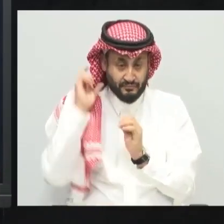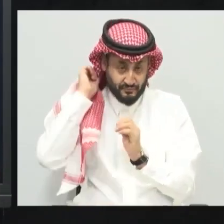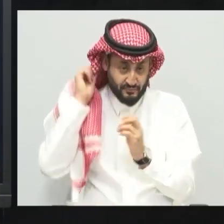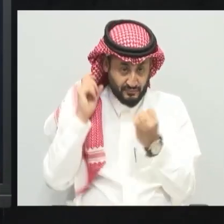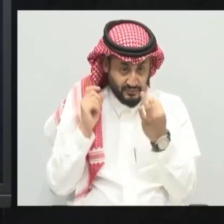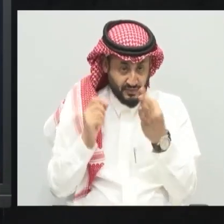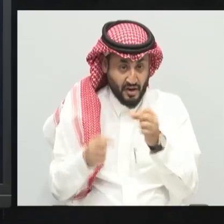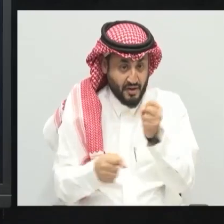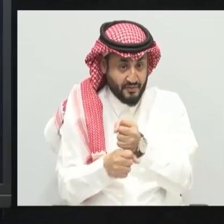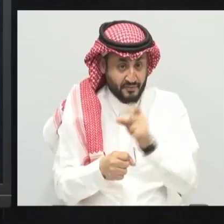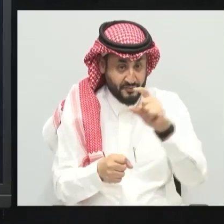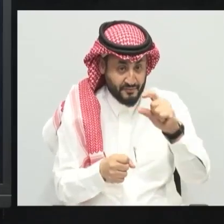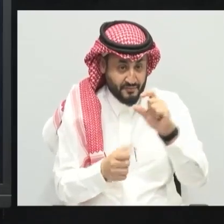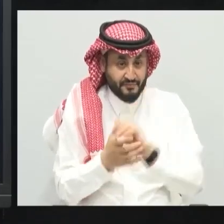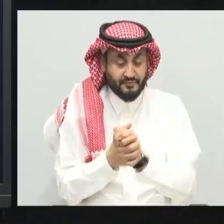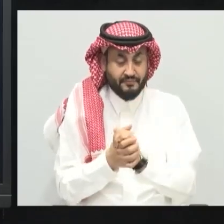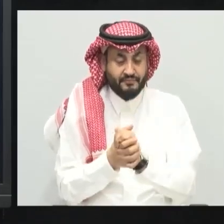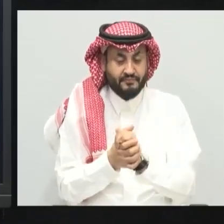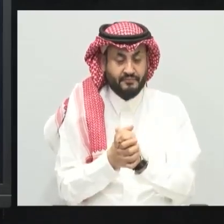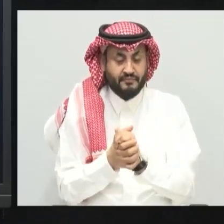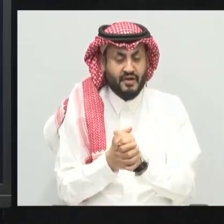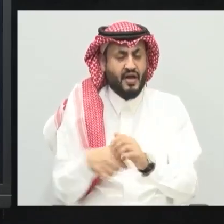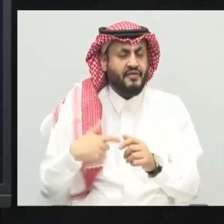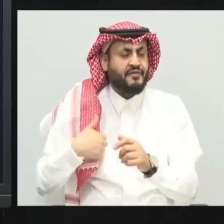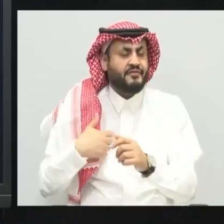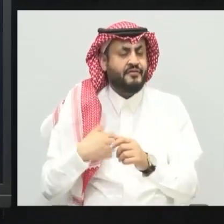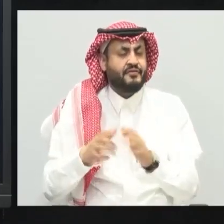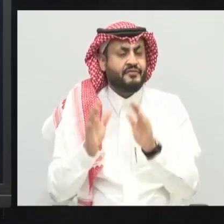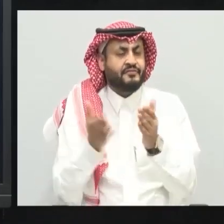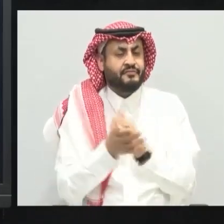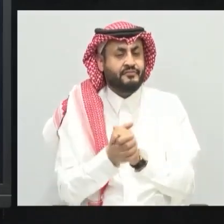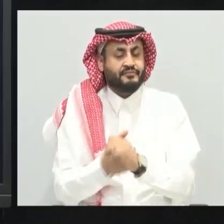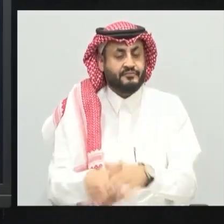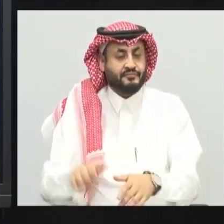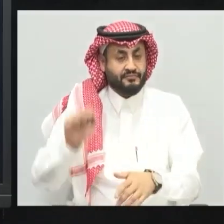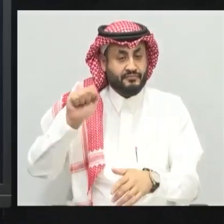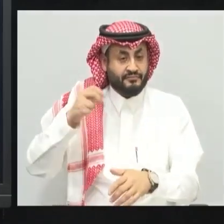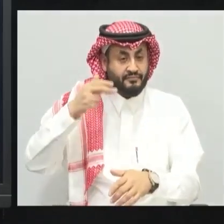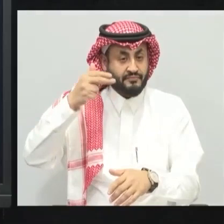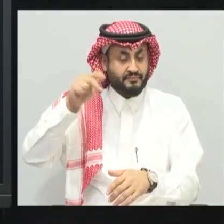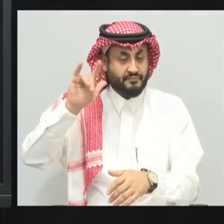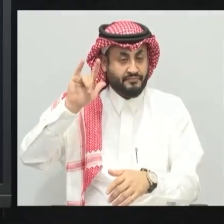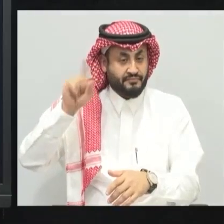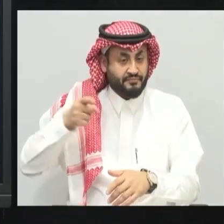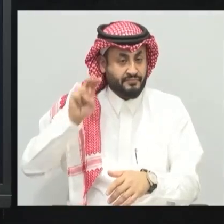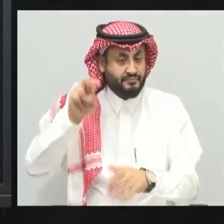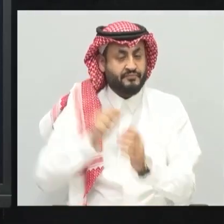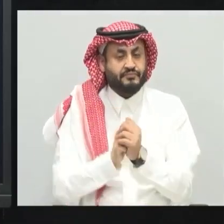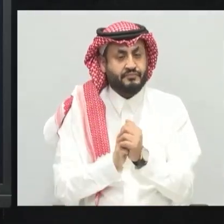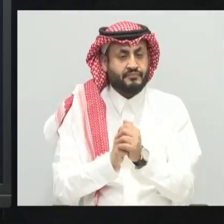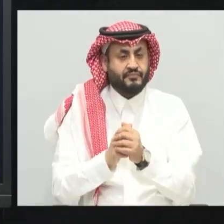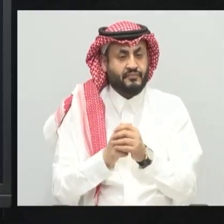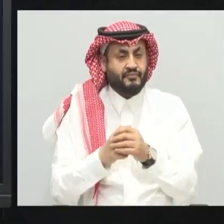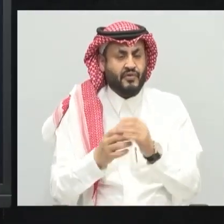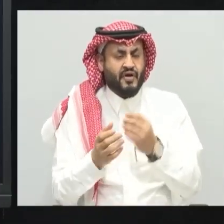عدد العاملين فيه محدودا حينها نسمي هذه المنشاه منشاه صغيره وتعتبر هذه المنشاه منشاه